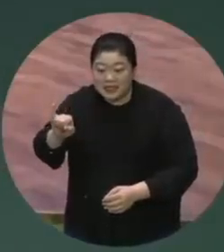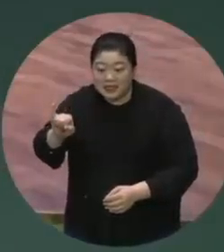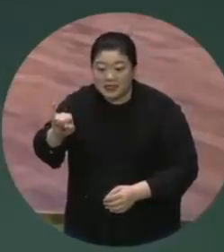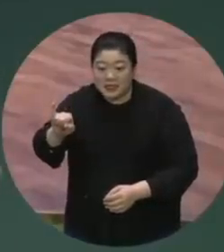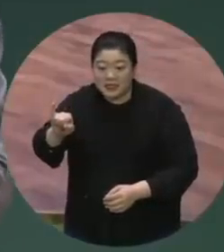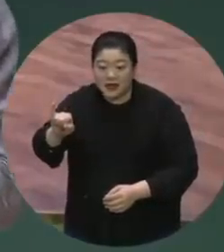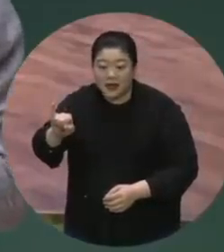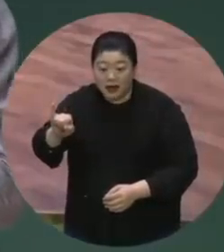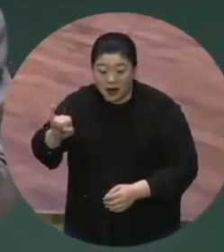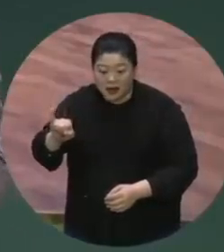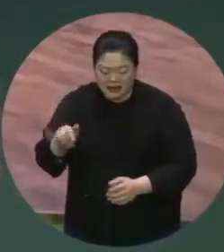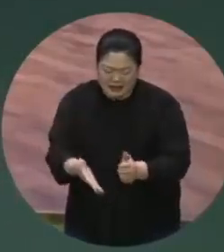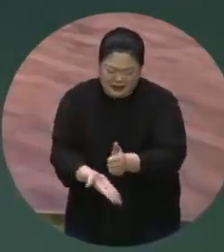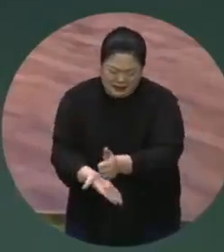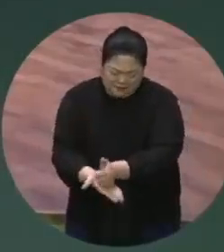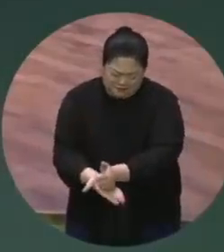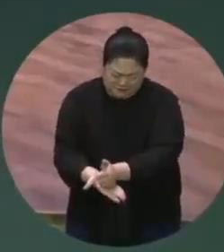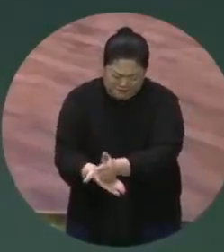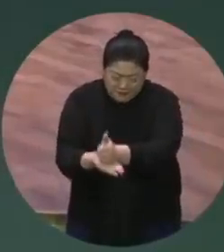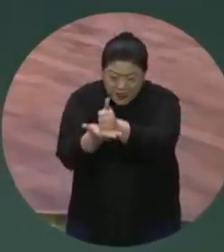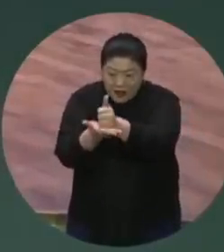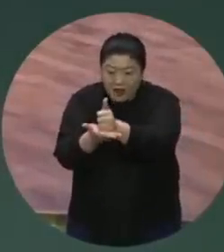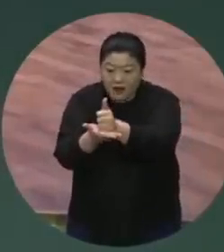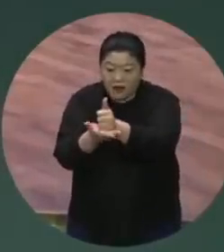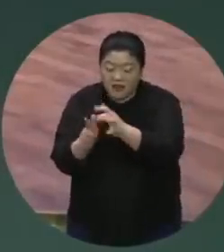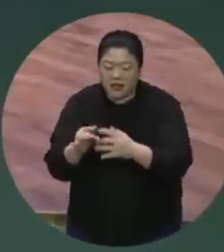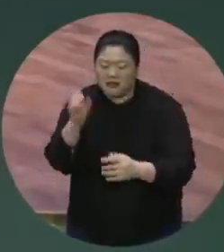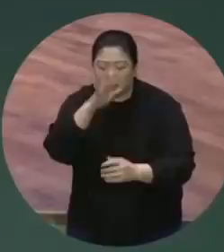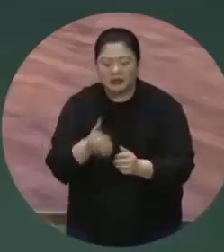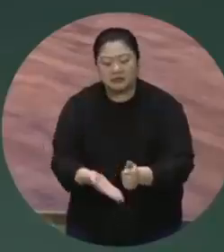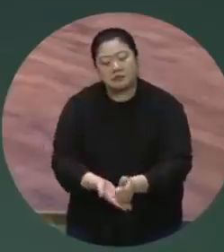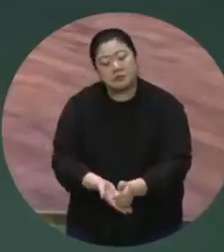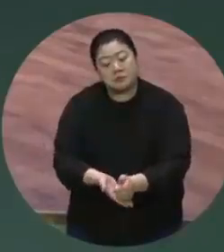그야말로 모든 이름에 뛰어난 이름을 주사.